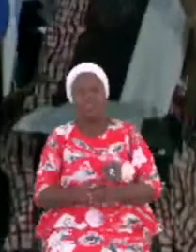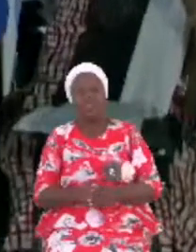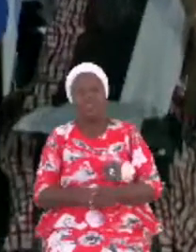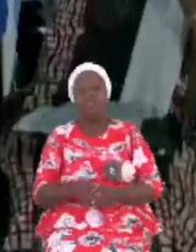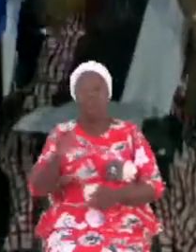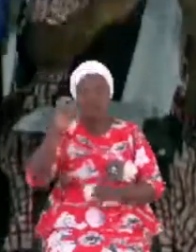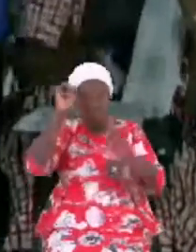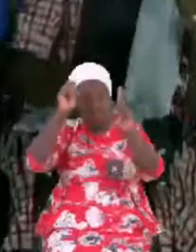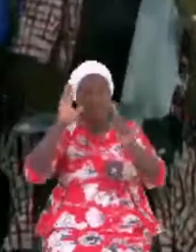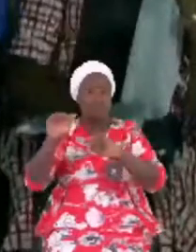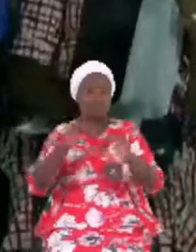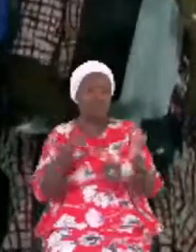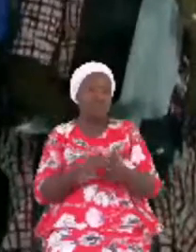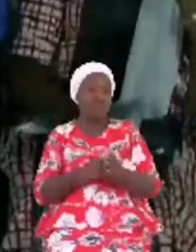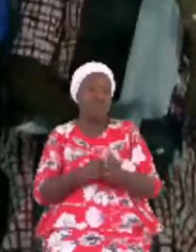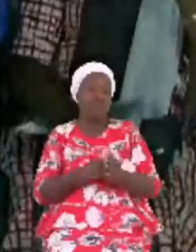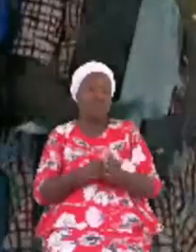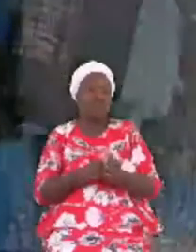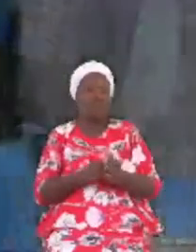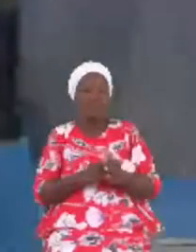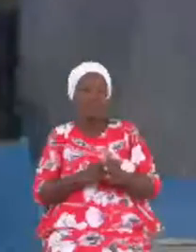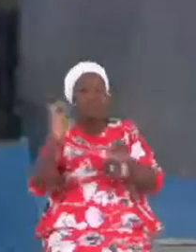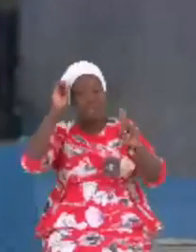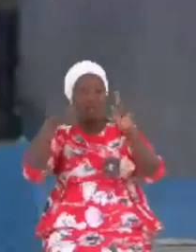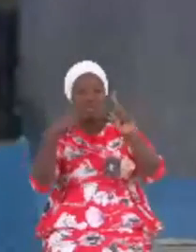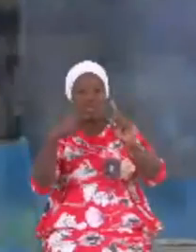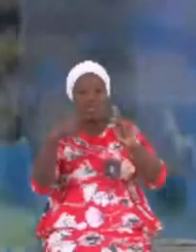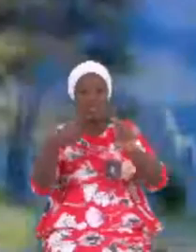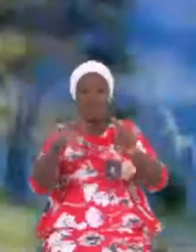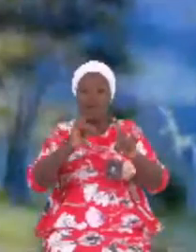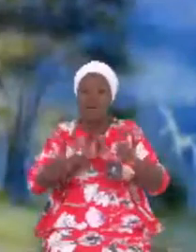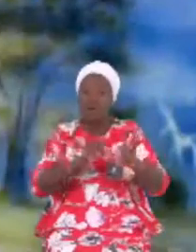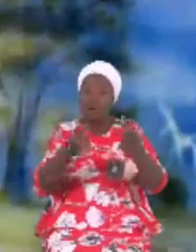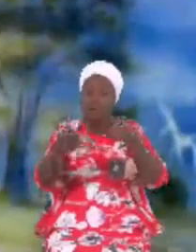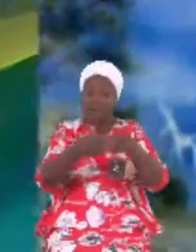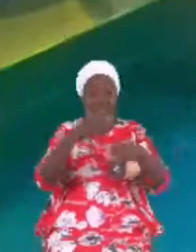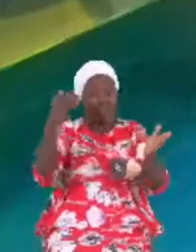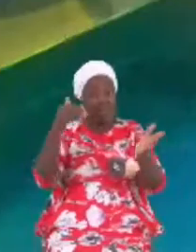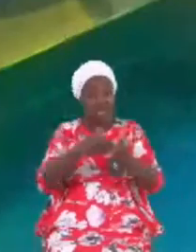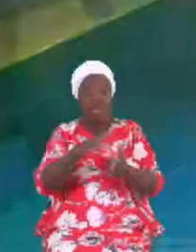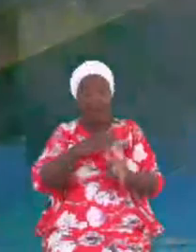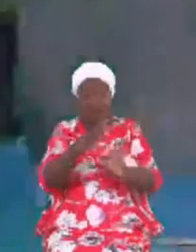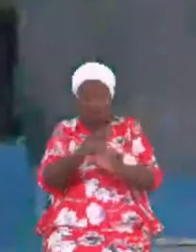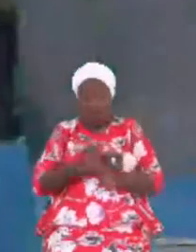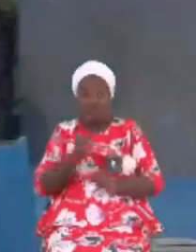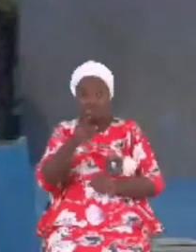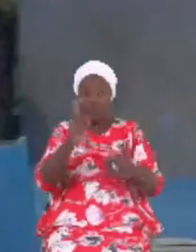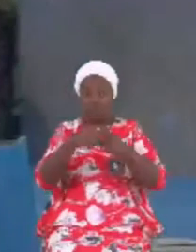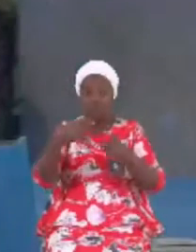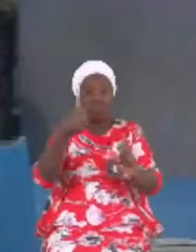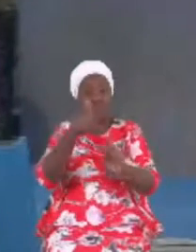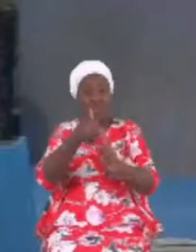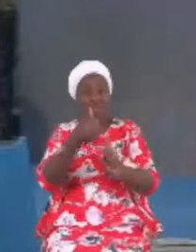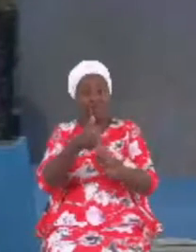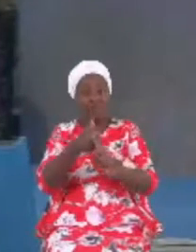Il le fera. Il dit, je reviendrai et je vous prendrai avec moi. Afin que